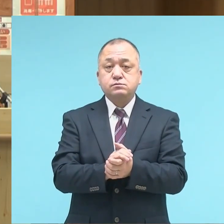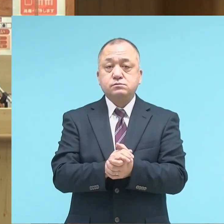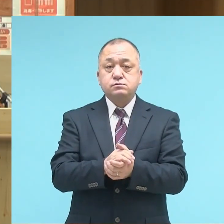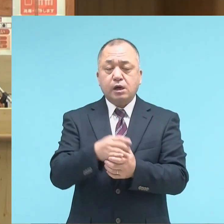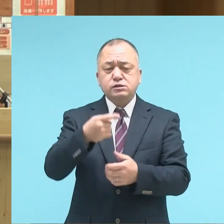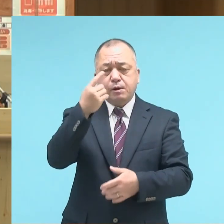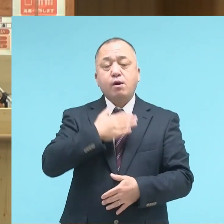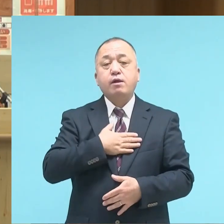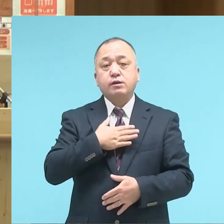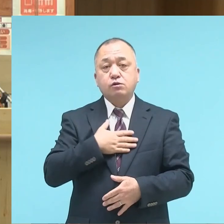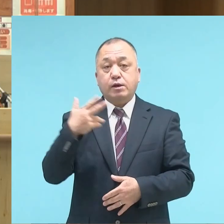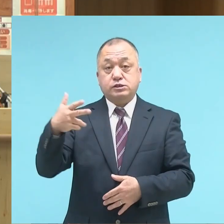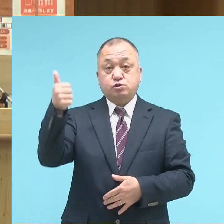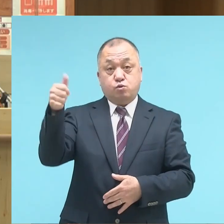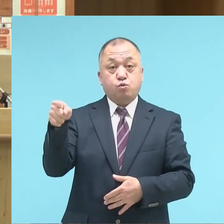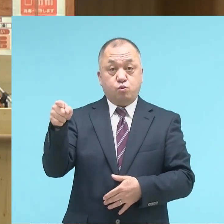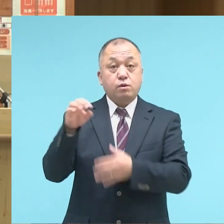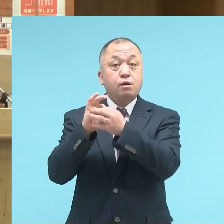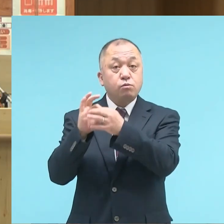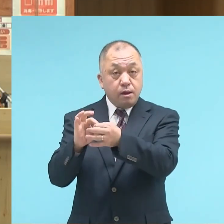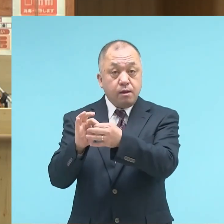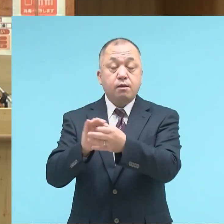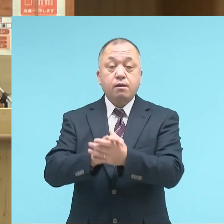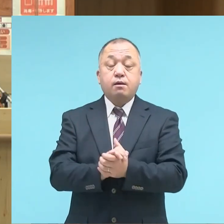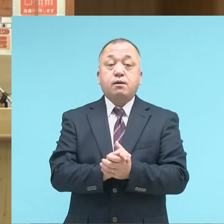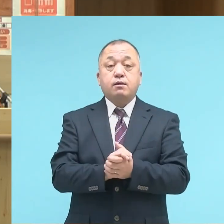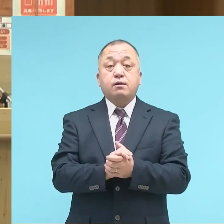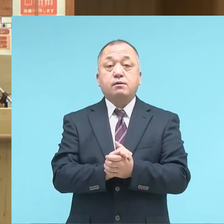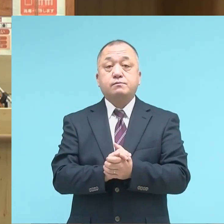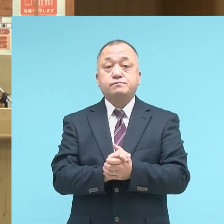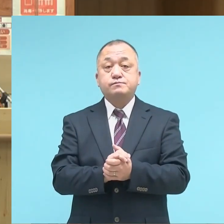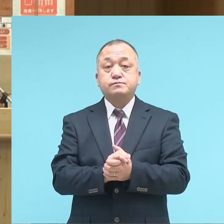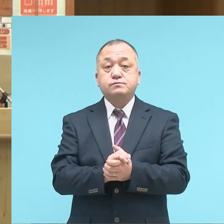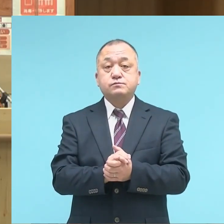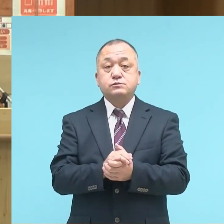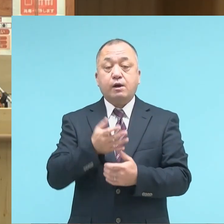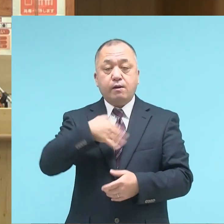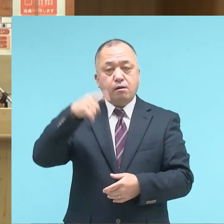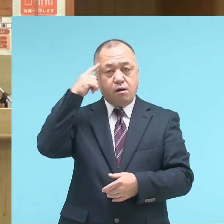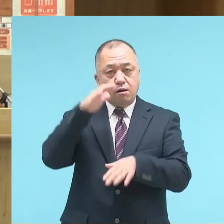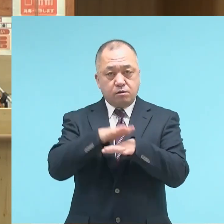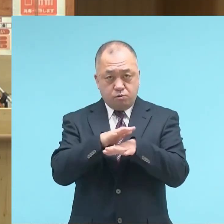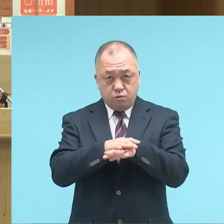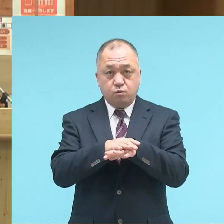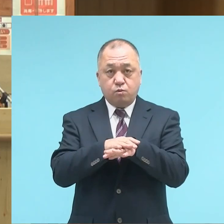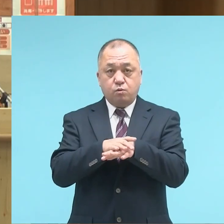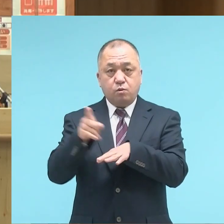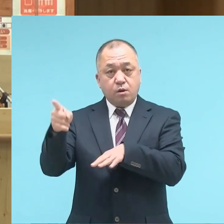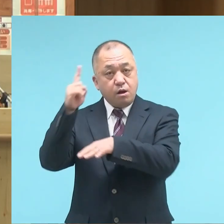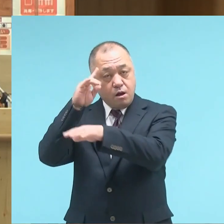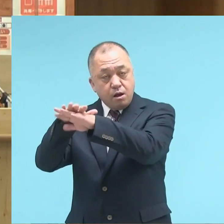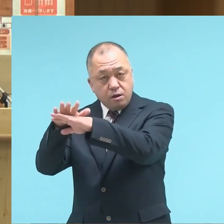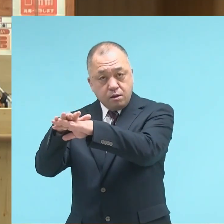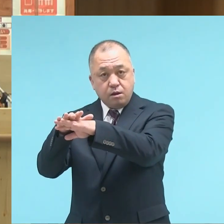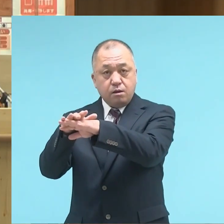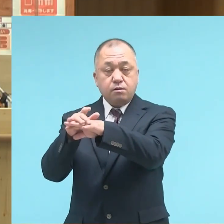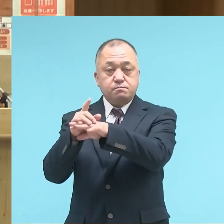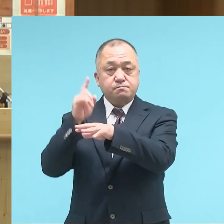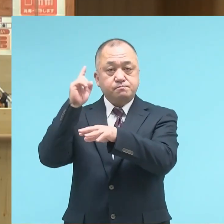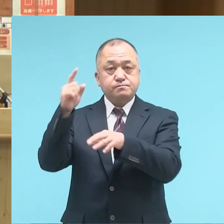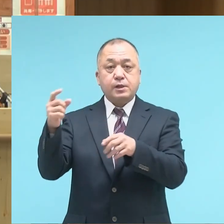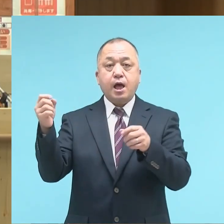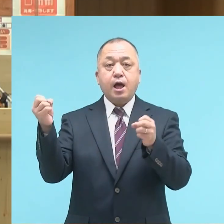は阿蘇市長である旭川市の西川市長でありますので、我々の認識と、市長の認識、しっ